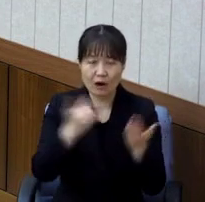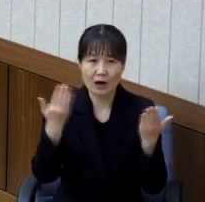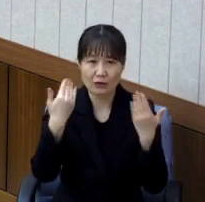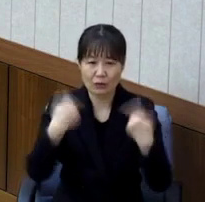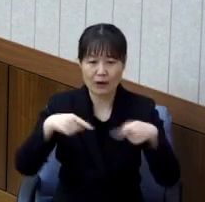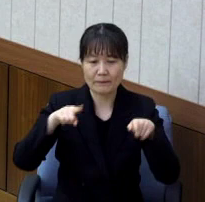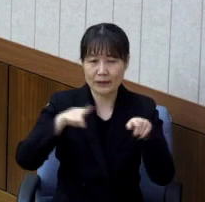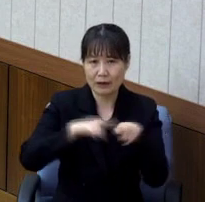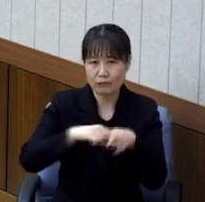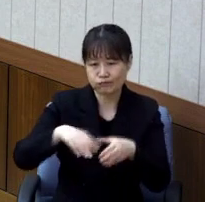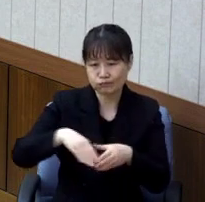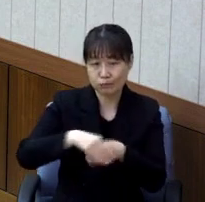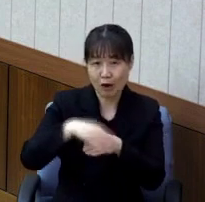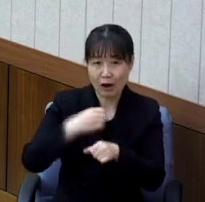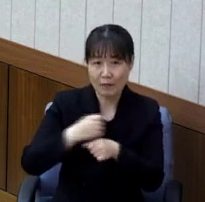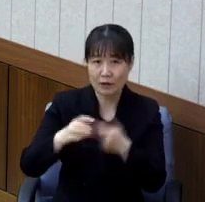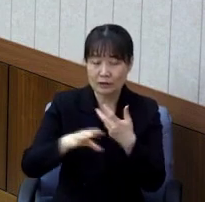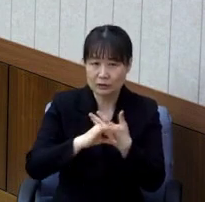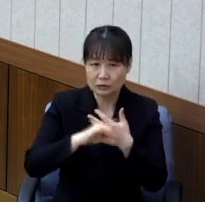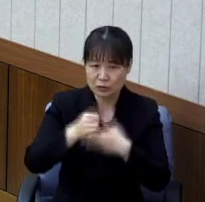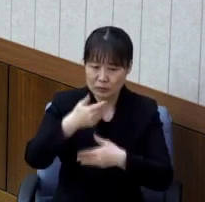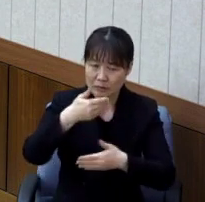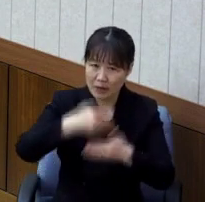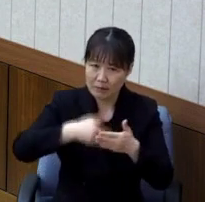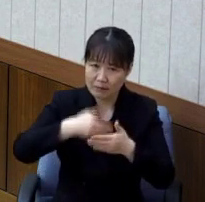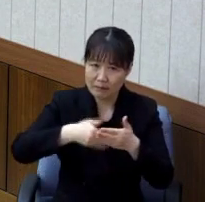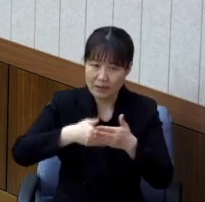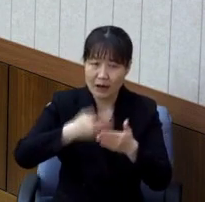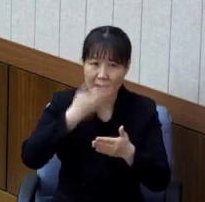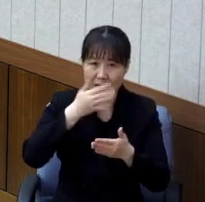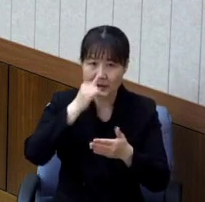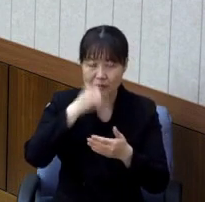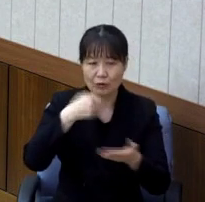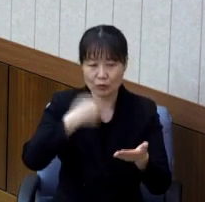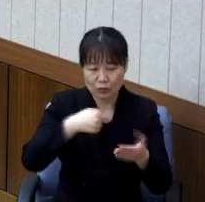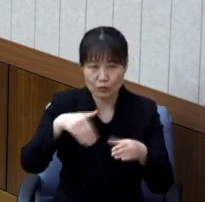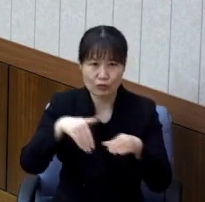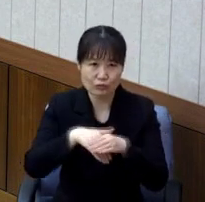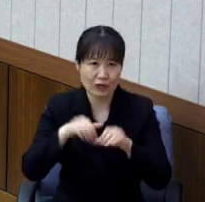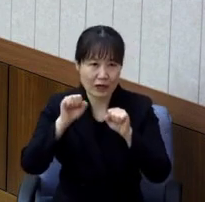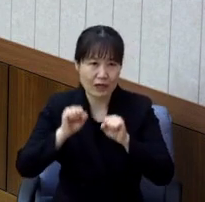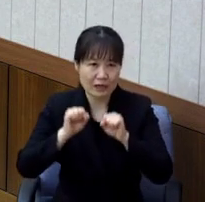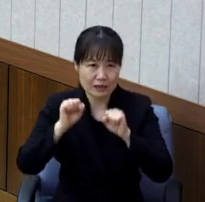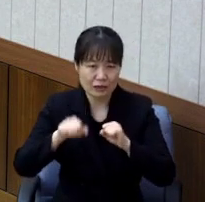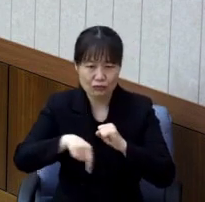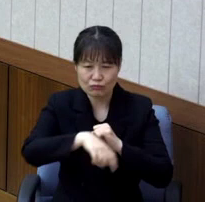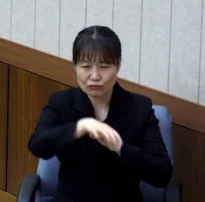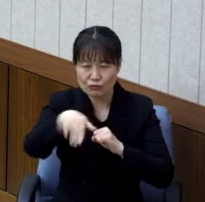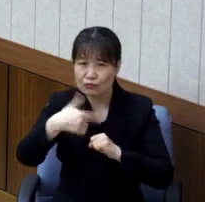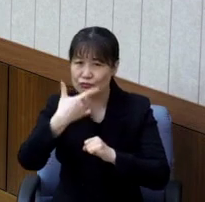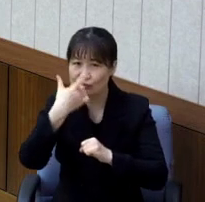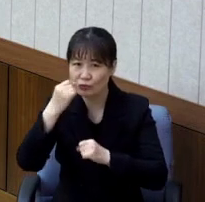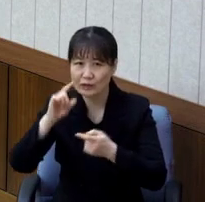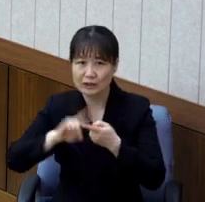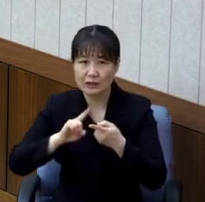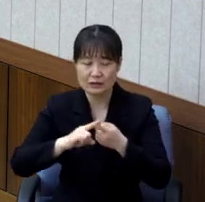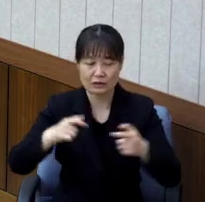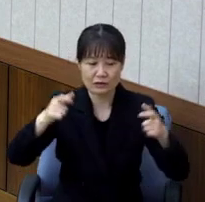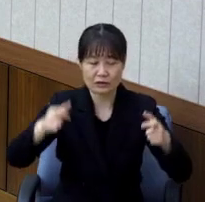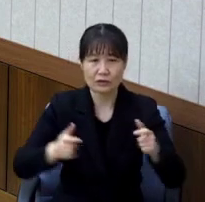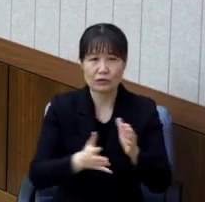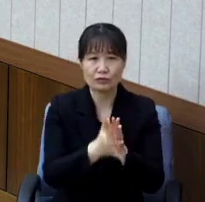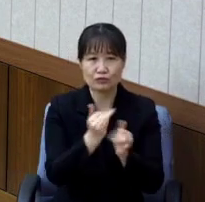협력해 준다면 경감할 수 있는 몇 가지의 문제들이 있는데 교육 문화 체육 시설 부족 문제 문제 등이 지역 주민들의